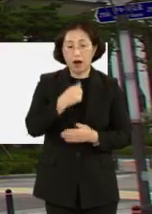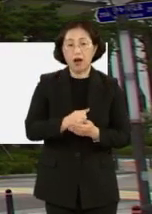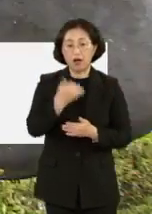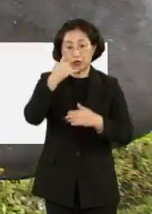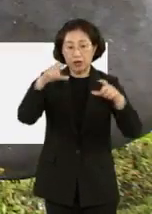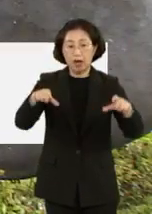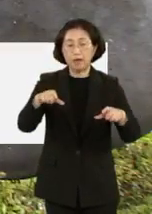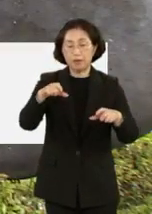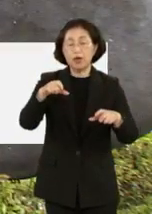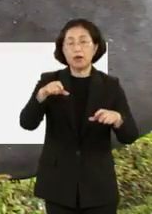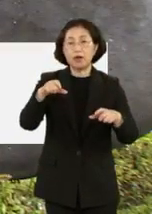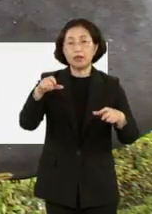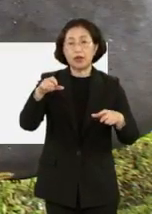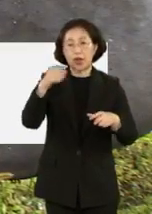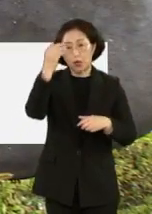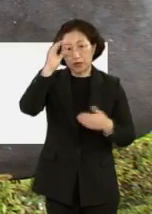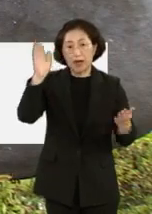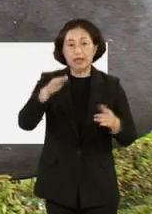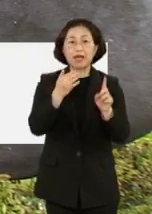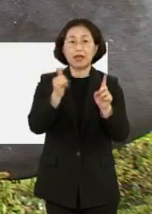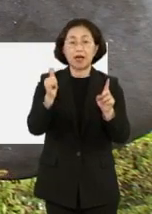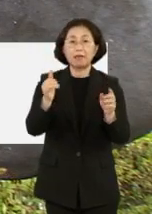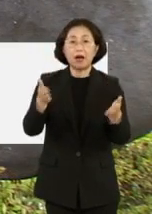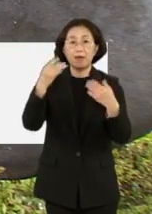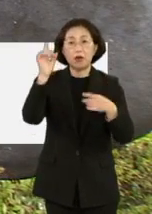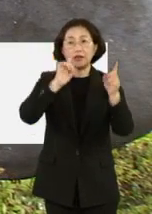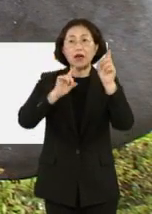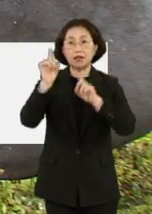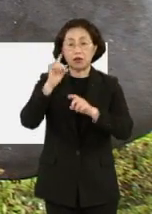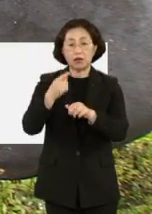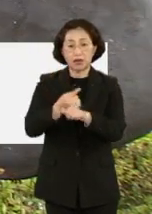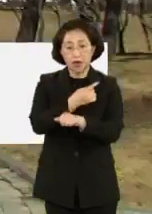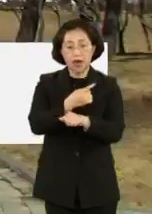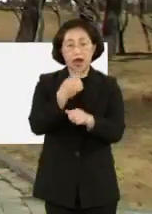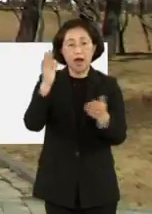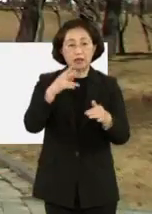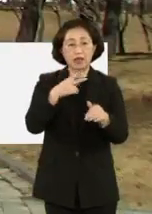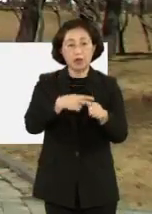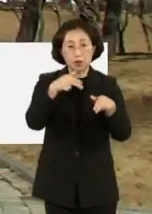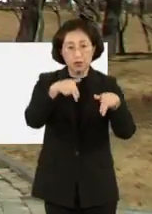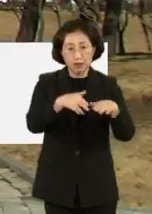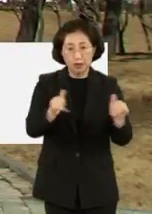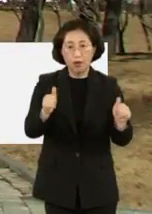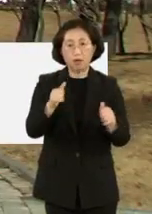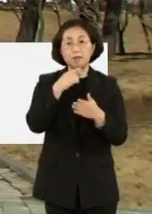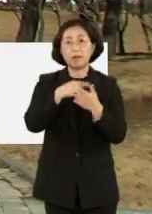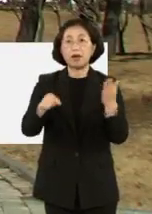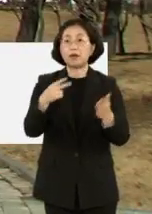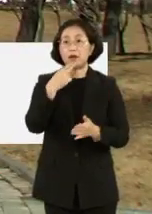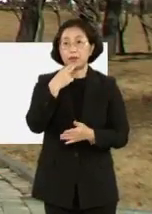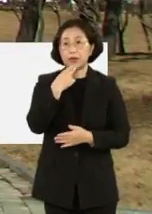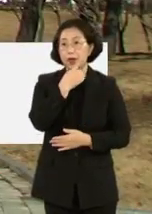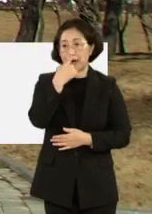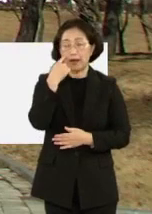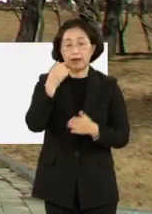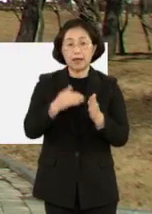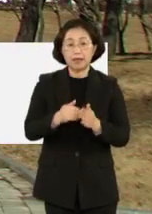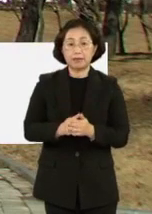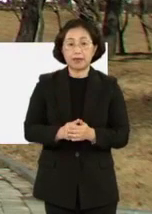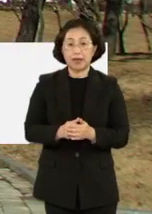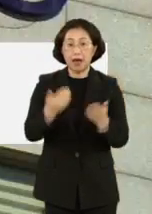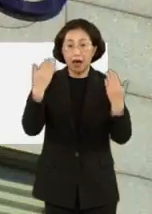지역 고등학생 한 명이 경미한 부상을 입은 것 외에 학생과 교직원 피해는 없는 걸로 확인됐습니다. 교육청과